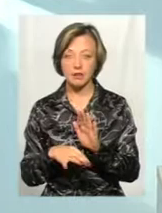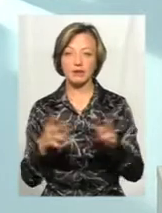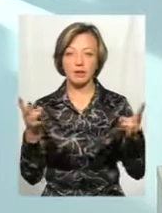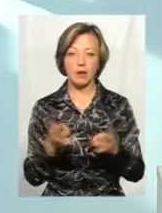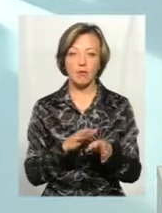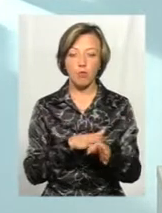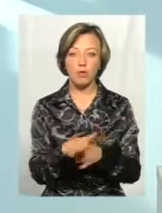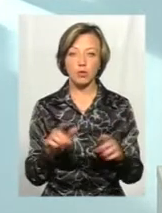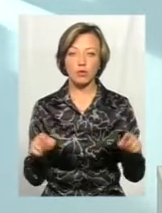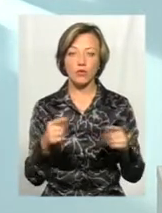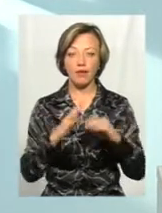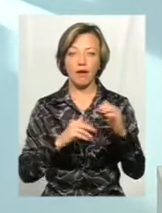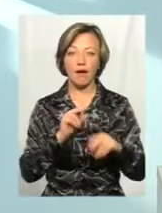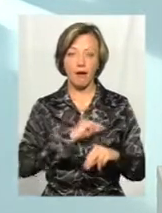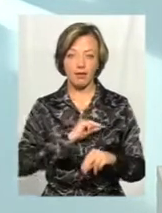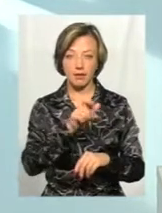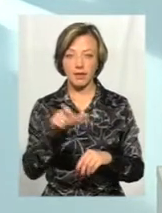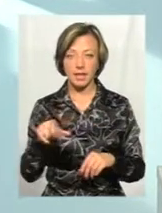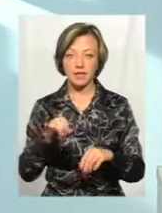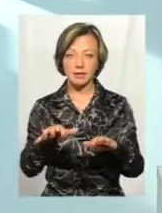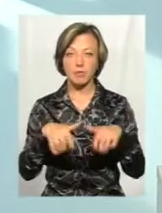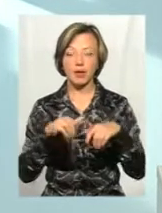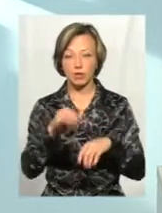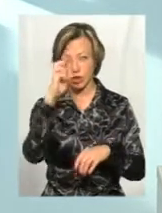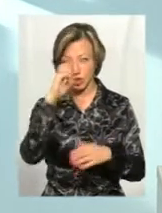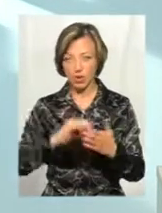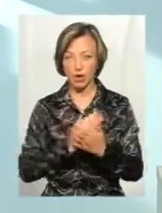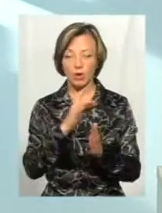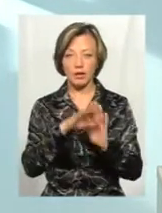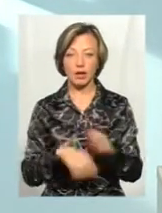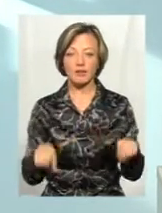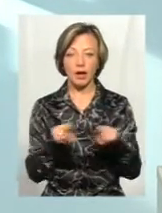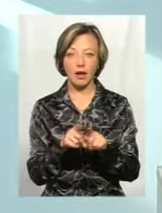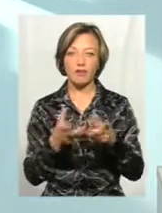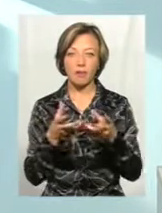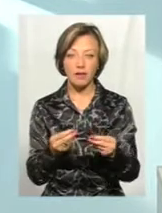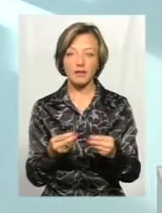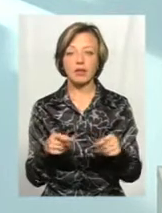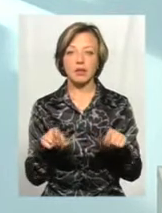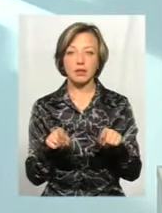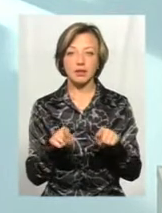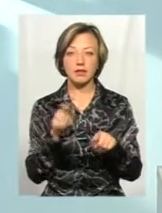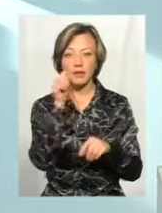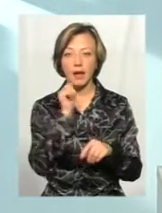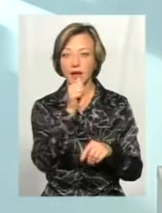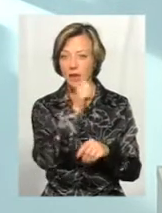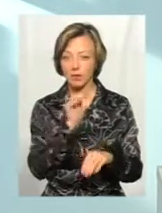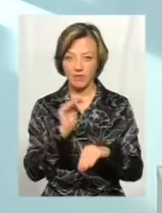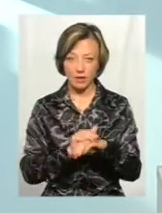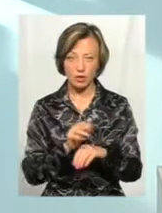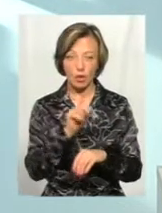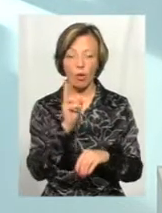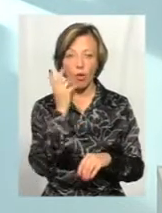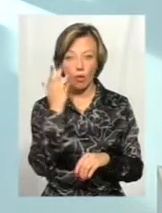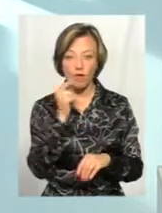треба повністю оновити кадри і, власне, забрати у Держгеокадастру такого роду вплив, такий важіль таємний фактично, да, коли